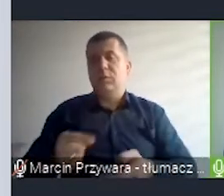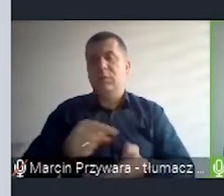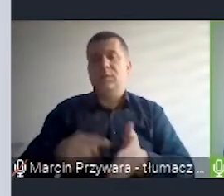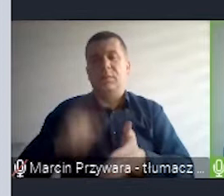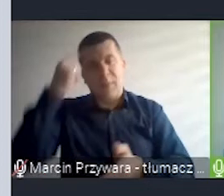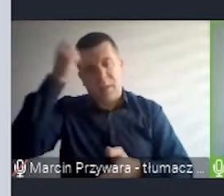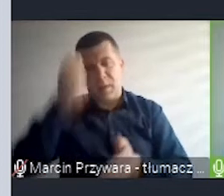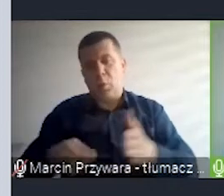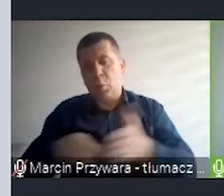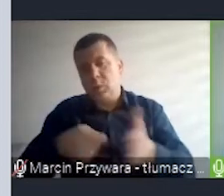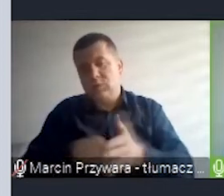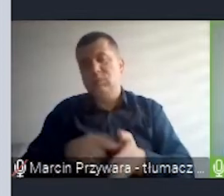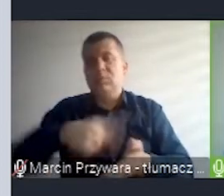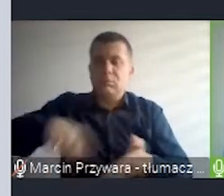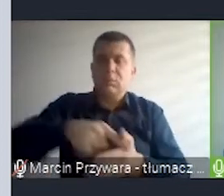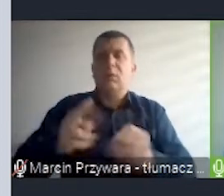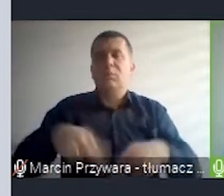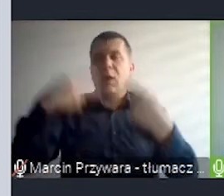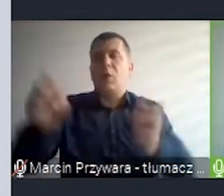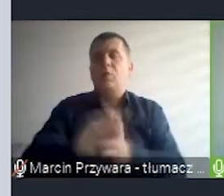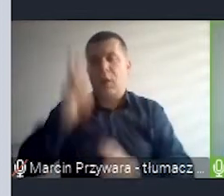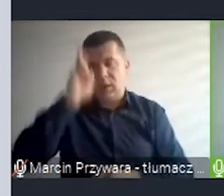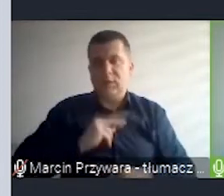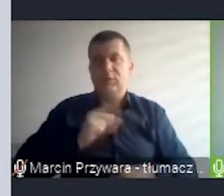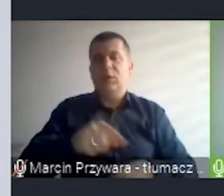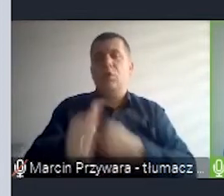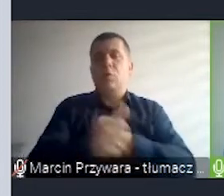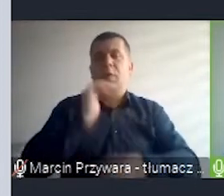przekazać do instytucji dokumentację zamówień.